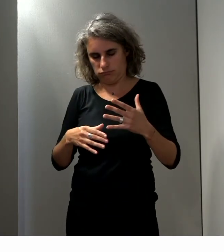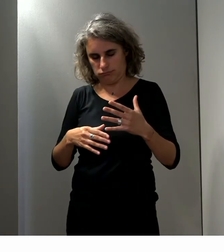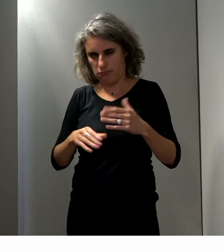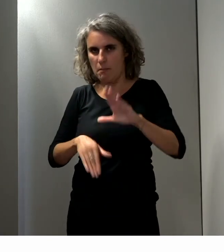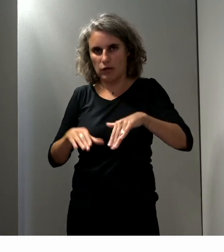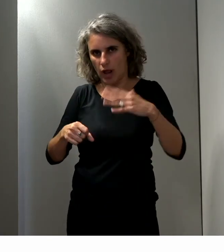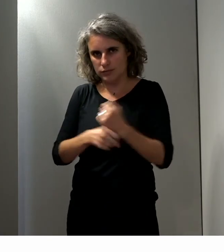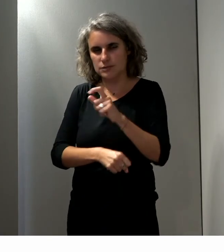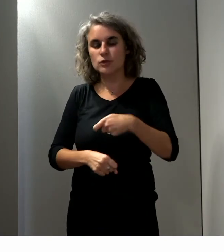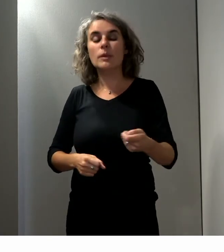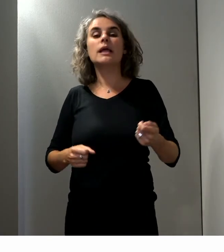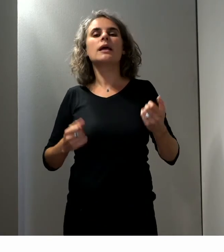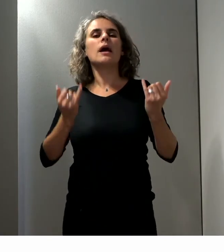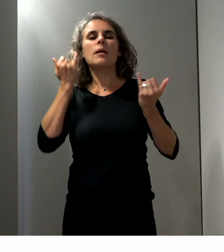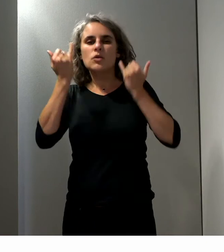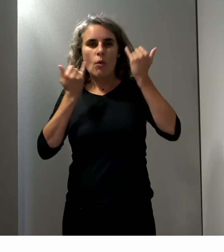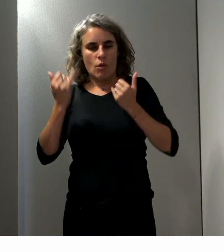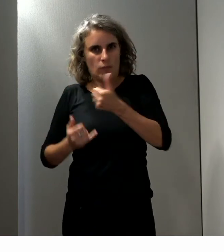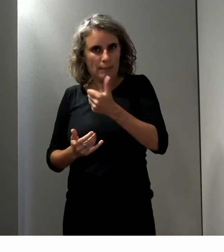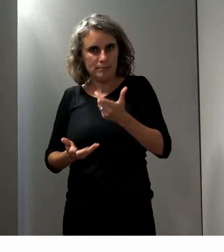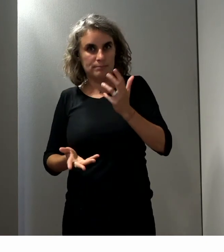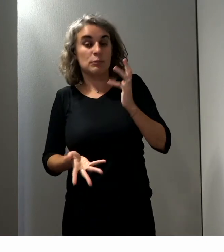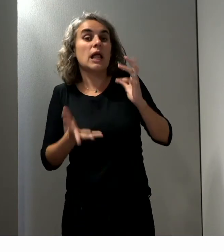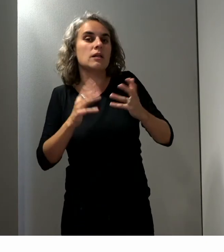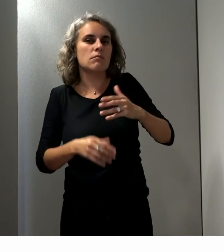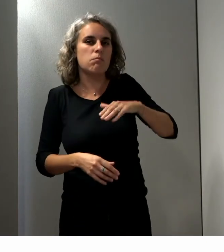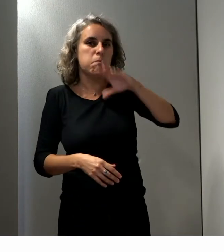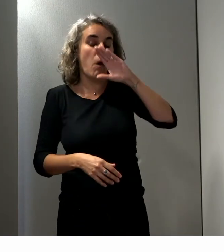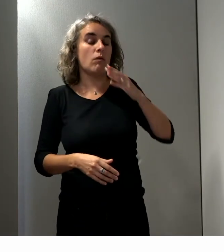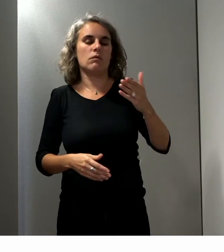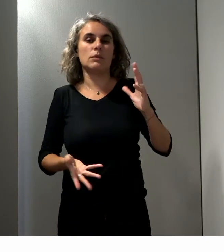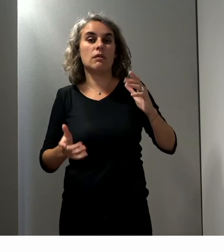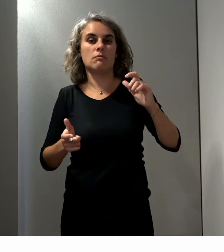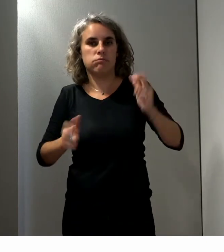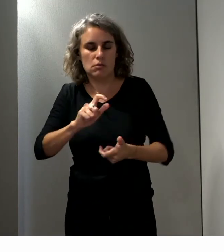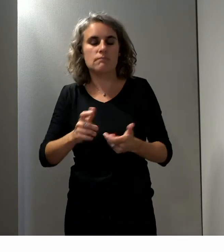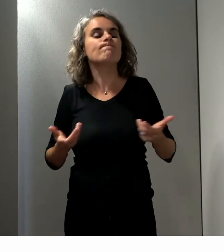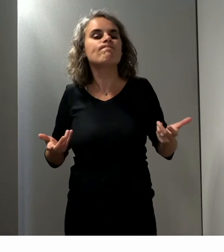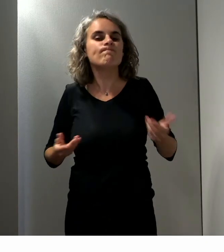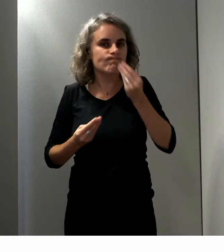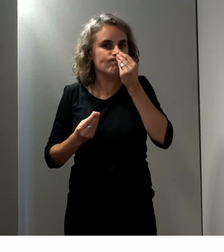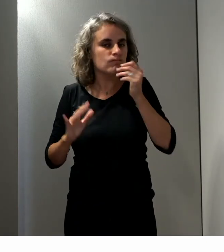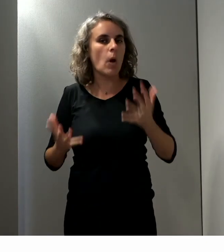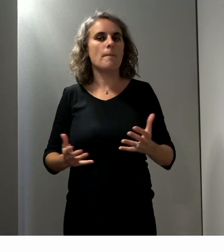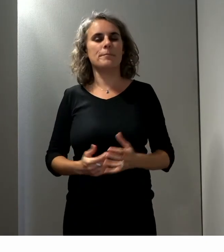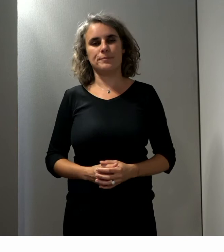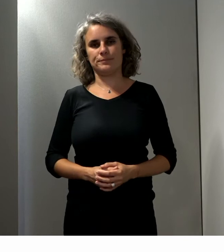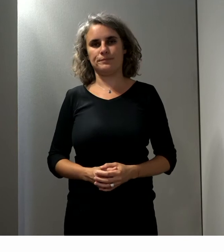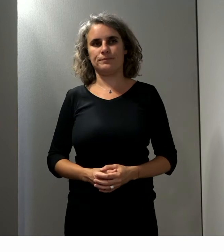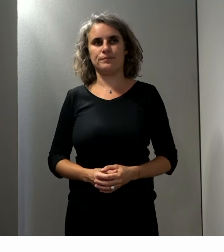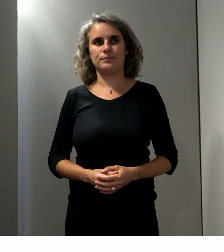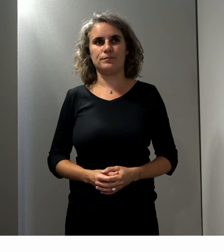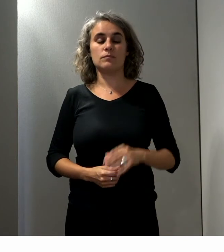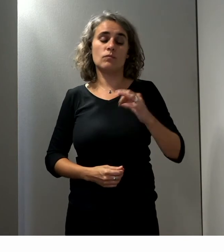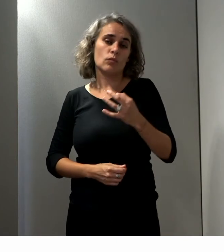bien clair. Mais voilà, comment vous vivez cette possibilité de ne pas arriver là où vous souhaitez arriver ? C'est une donnée à prendre en compte,